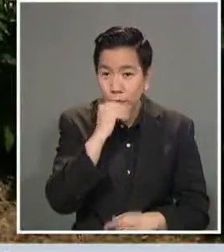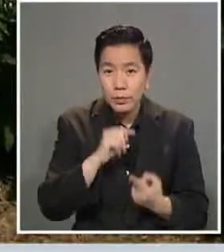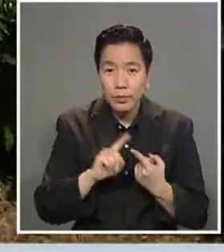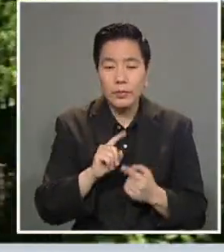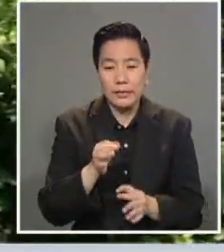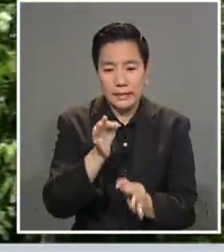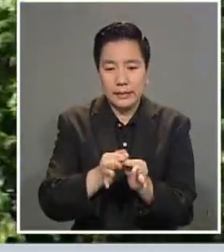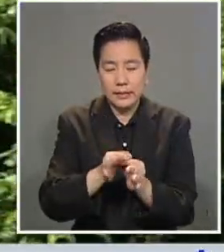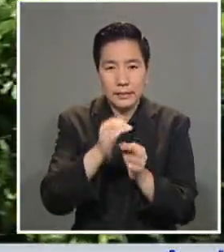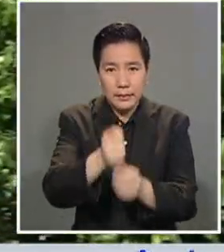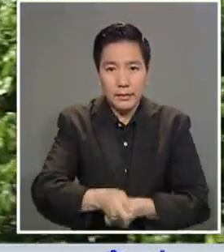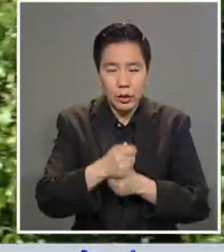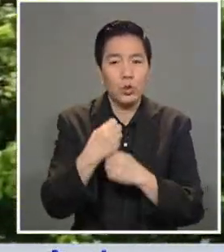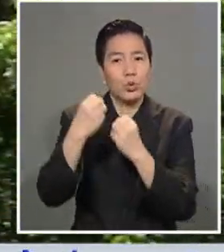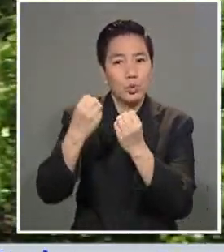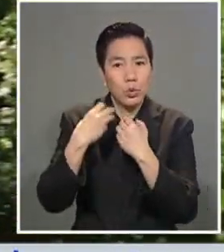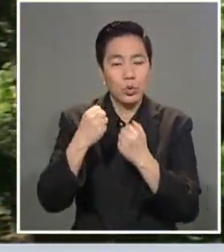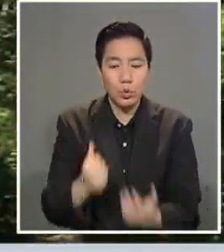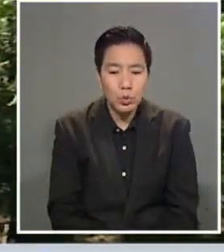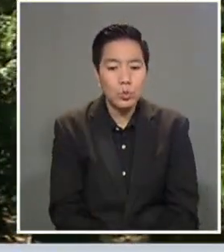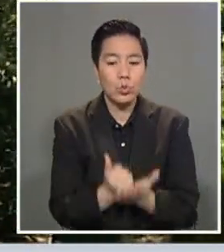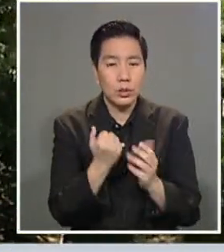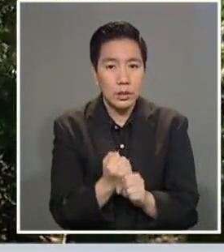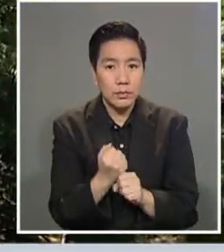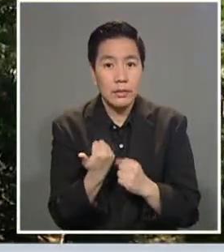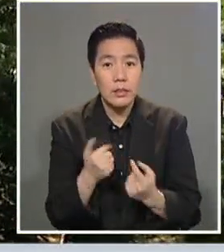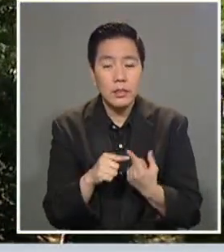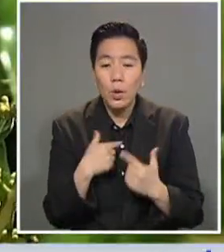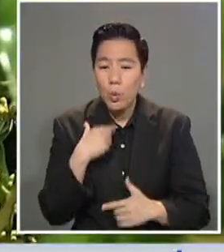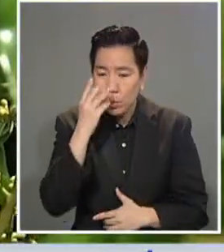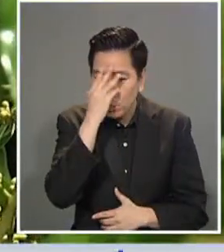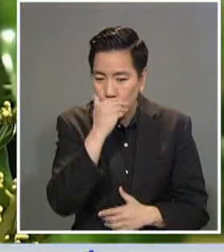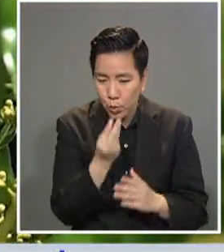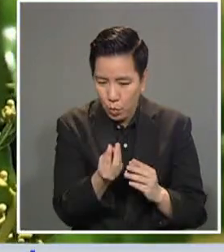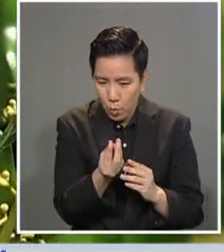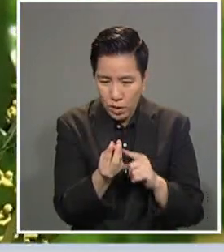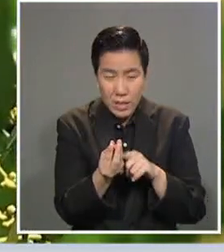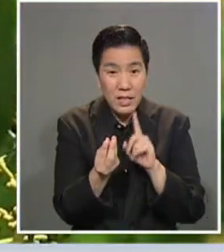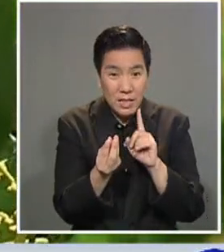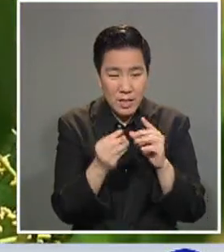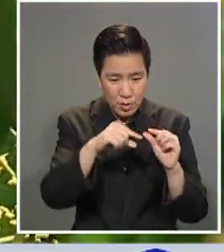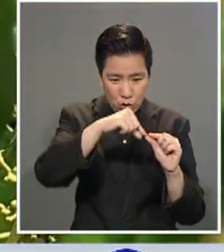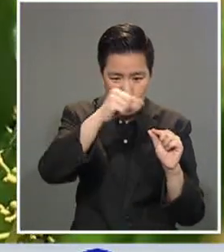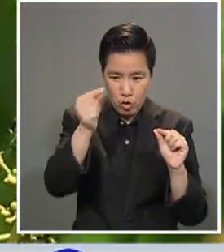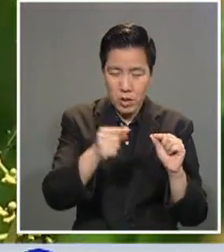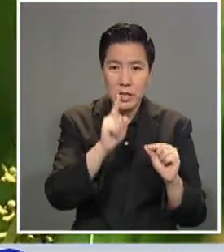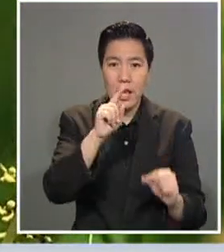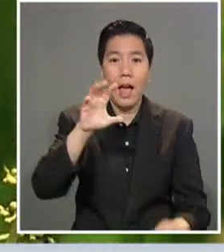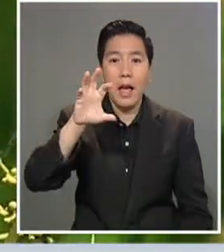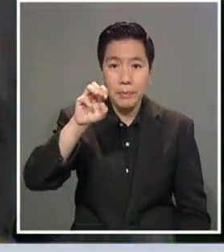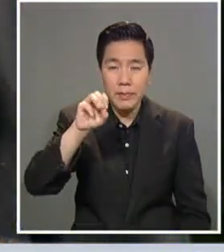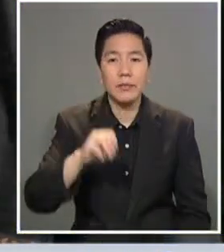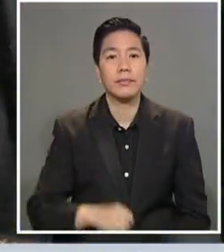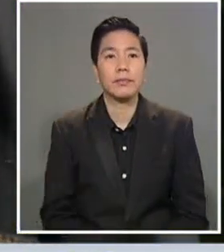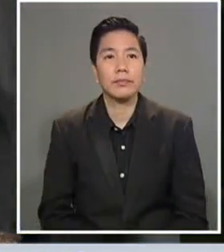ทกสทีมงานบ่มเพาะเนี่ยเขาได้มาช่วยเหลือค่ะที่ทำให้เราต้องสวยออกมาช่อแพงถึง50บาทนะคะ เราช่วยยังไงครับผู้ช่